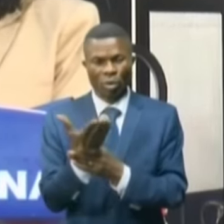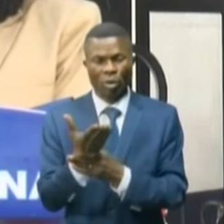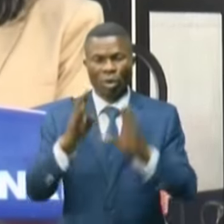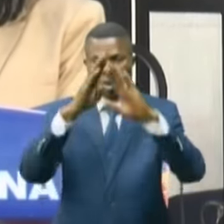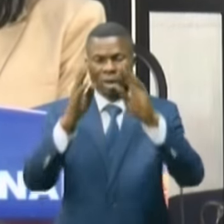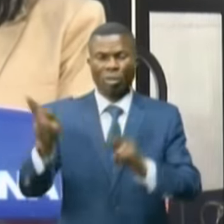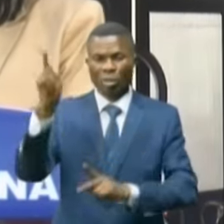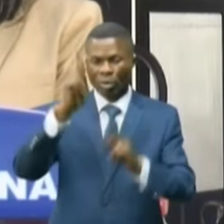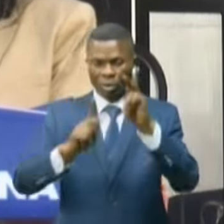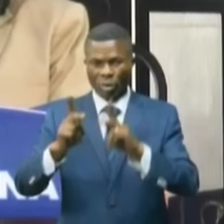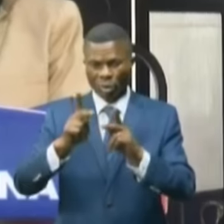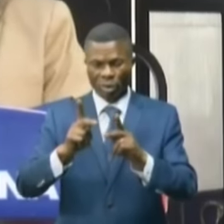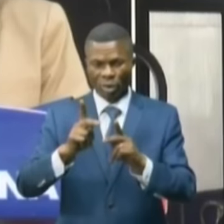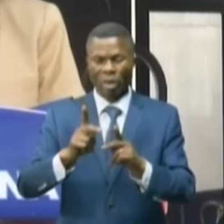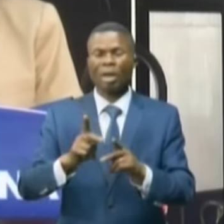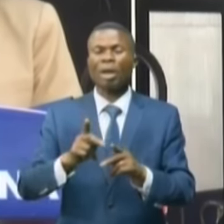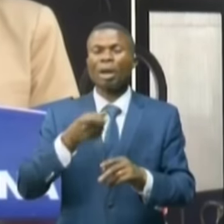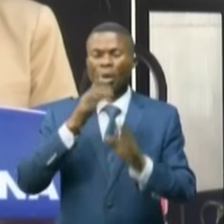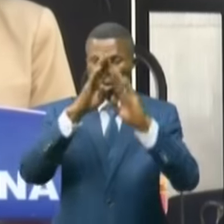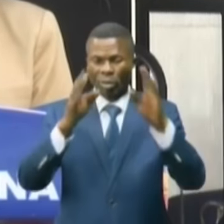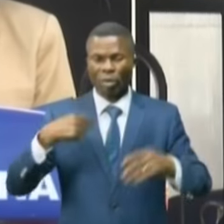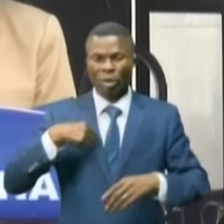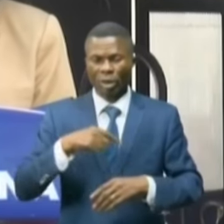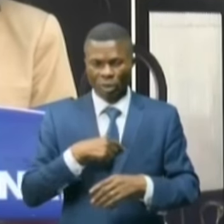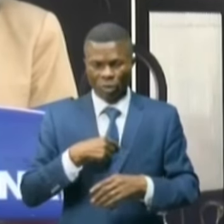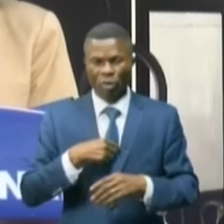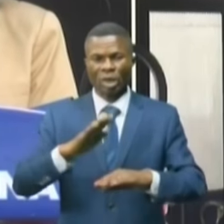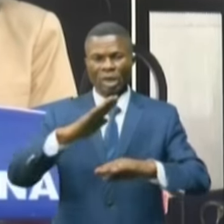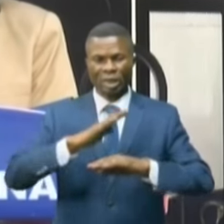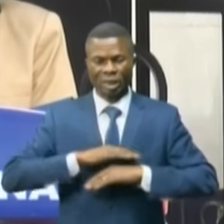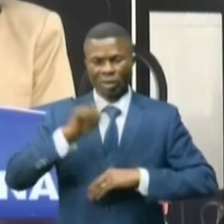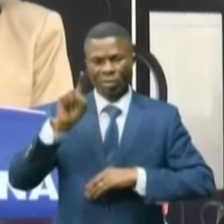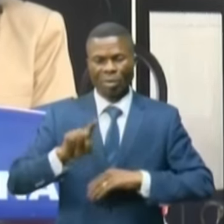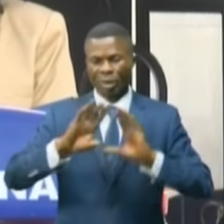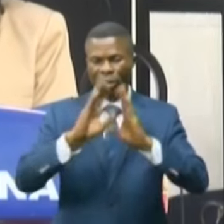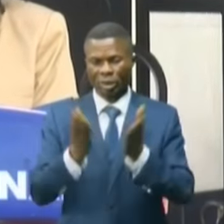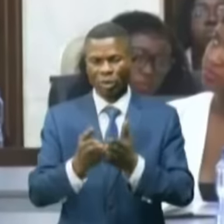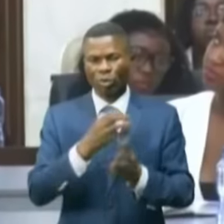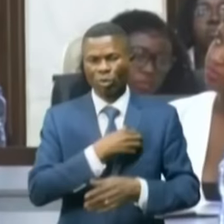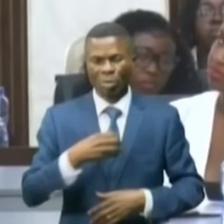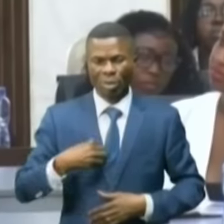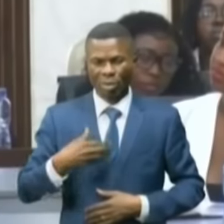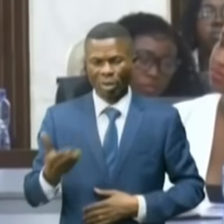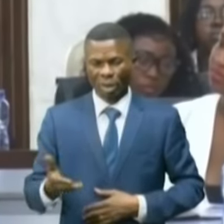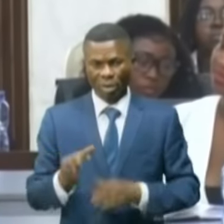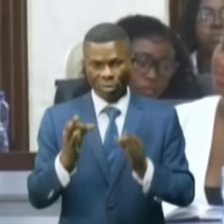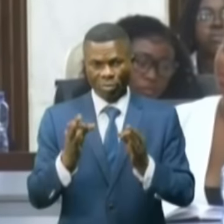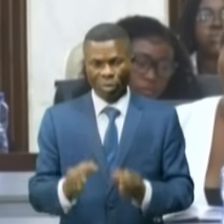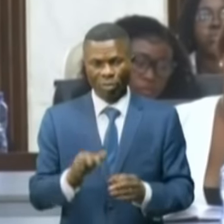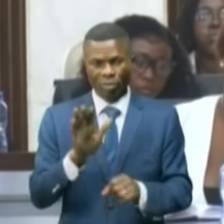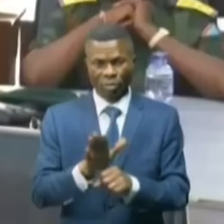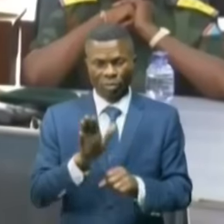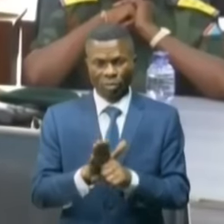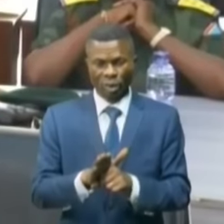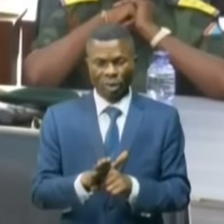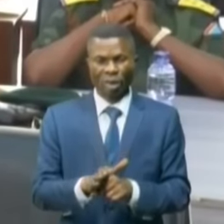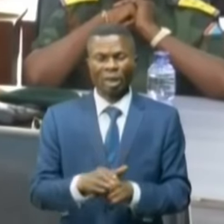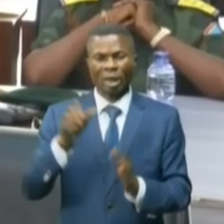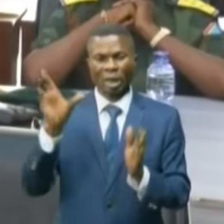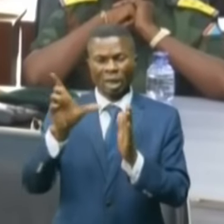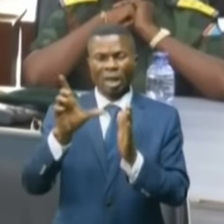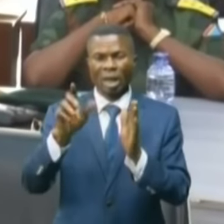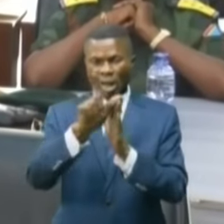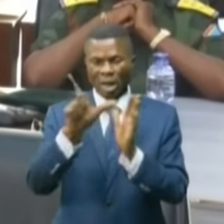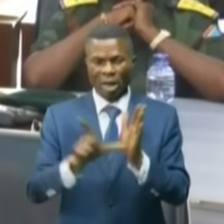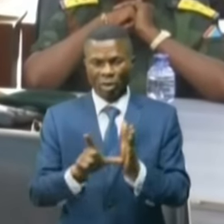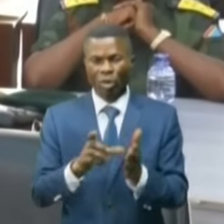du peuple, notre palais, répondent à nos préoccupations et à nos besoins. Bien que les différents textes juridiques confèrent à la